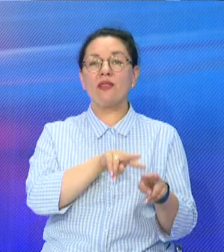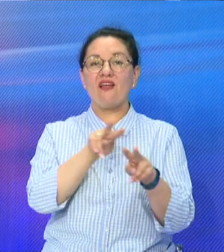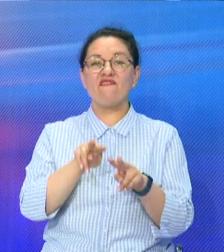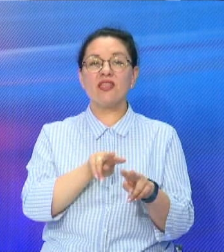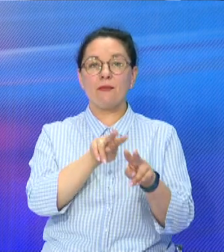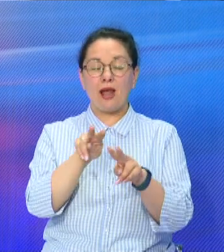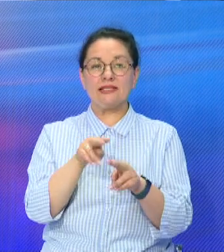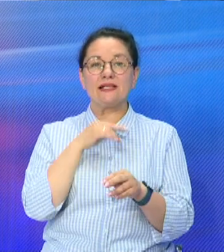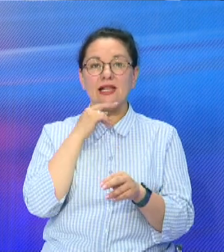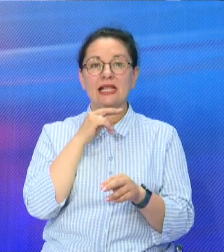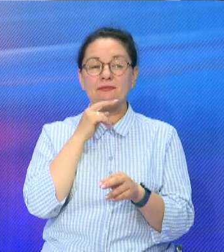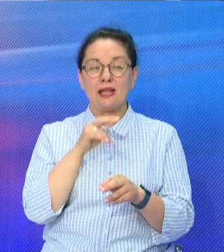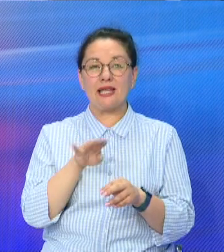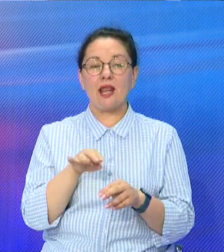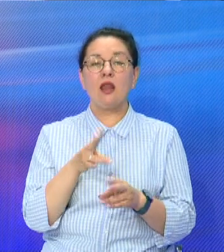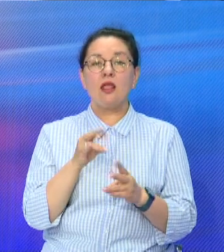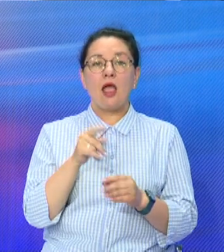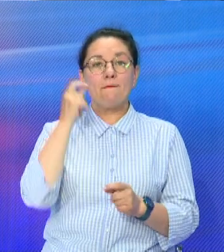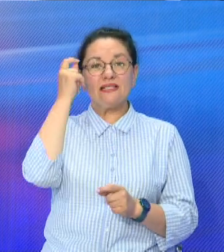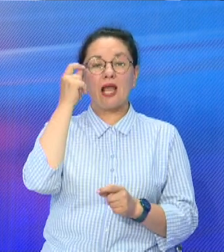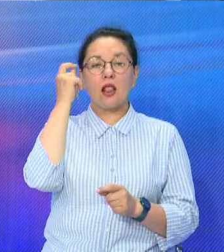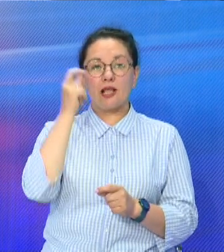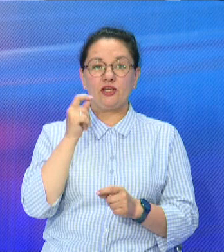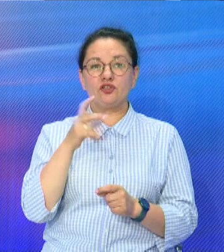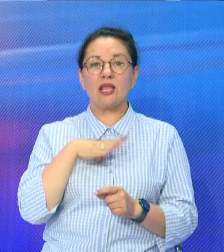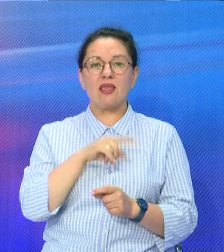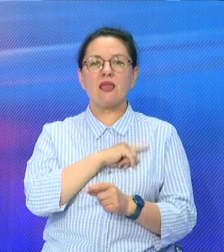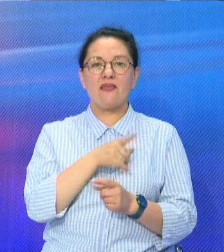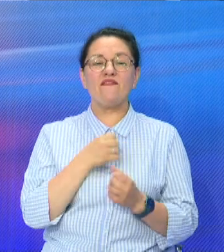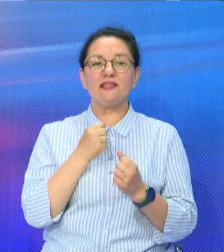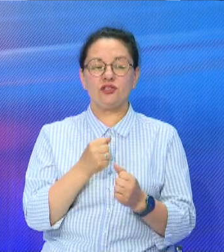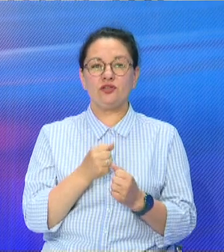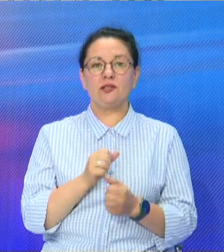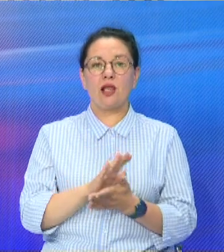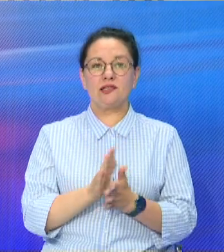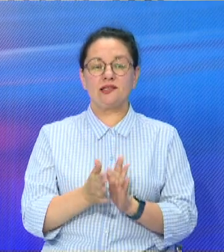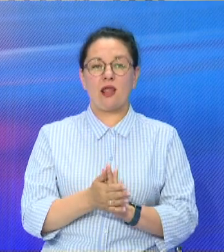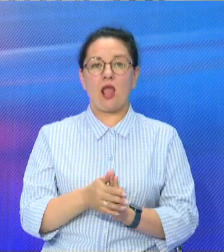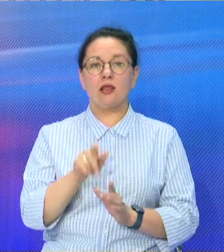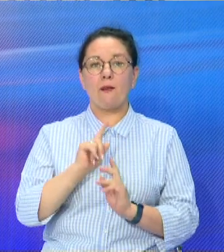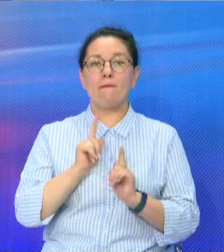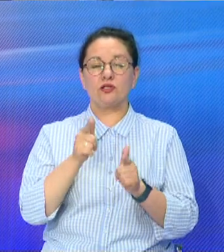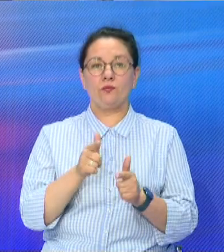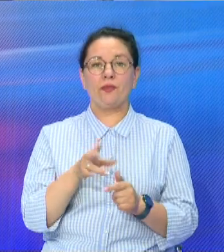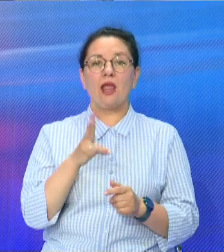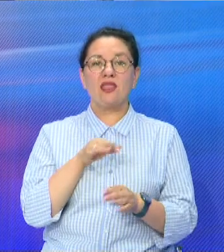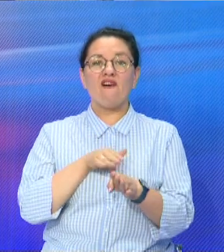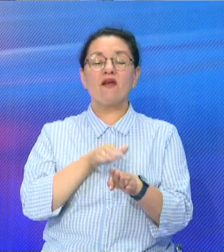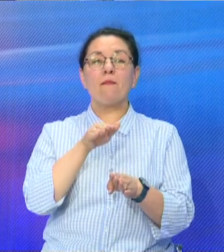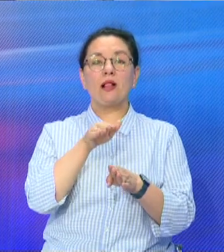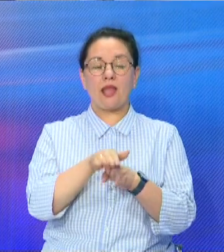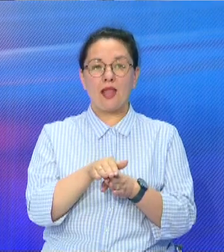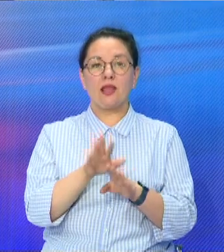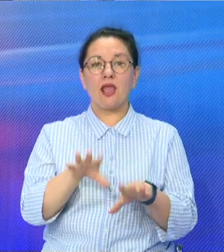относились к состоянию и психологическому и физическому абитуриентов навык она не теста по математике